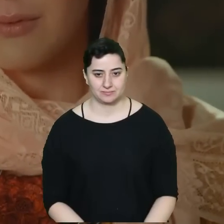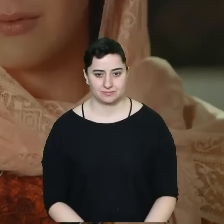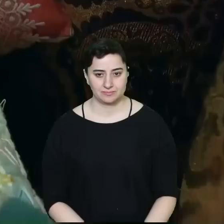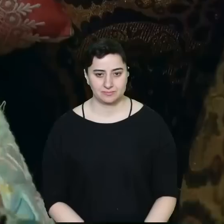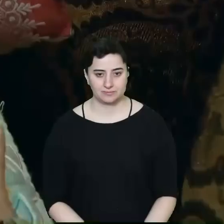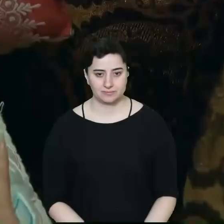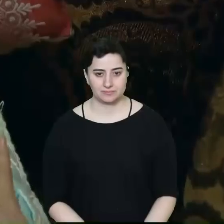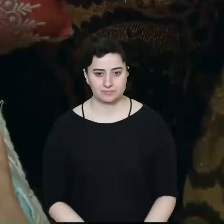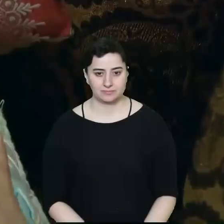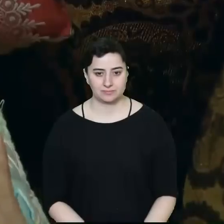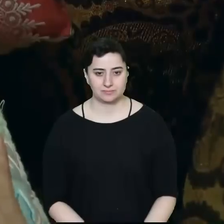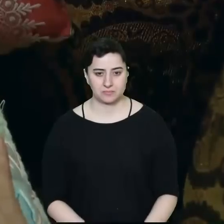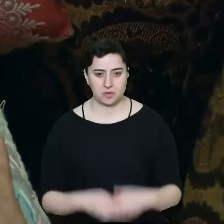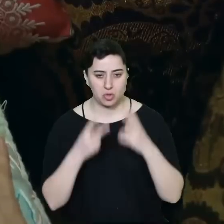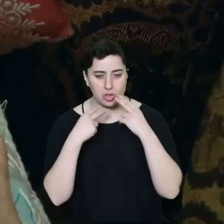bozuk.